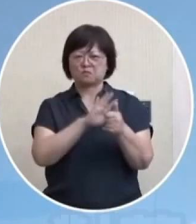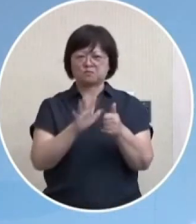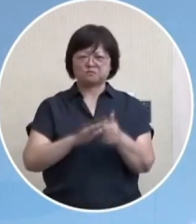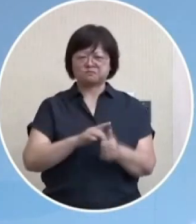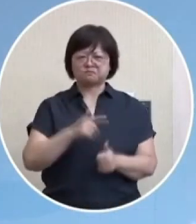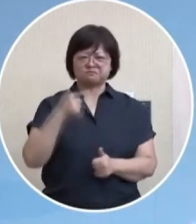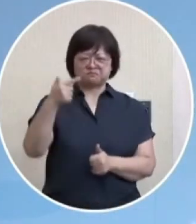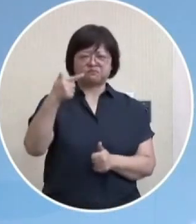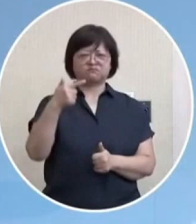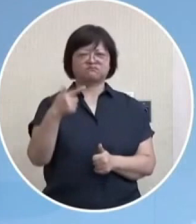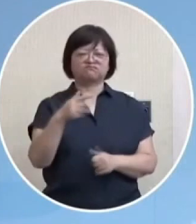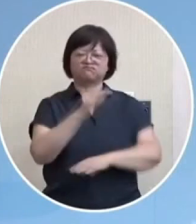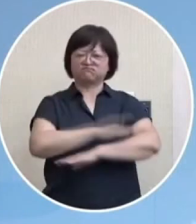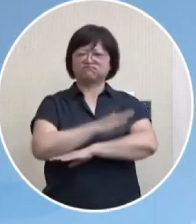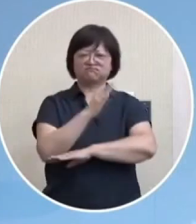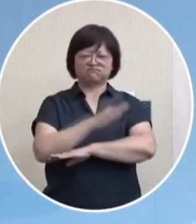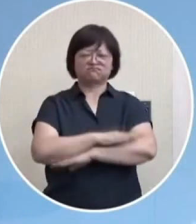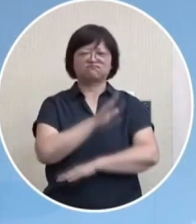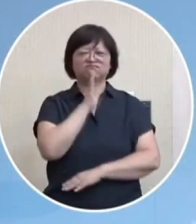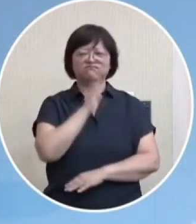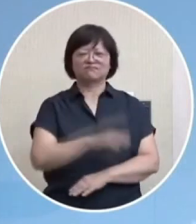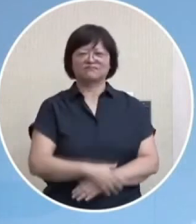纸，这个